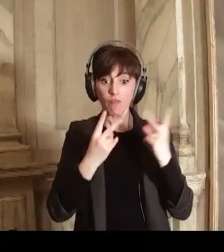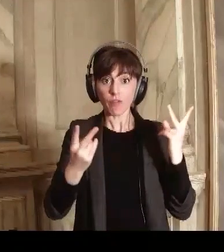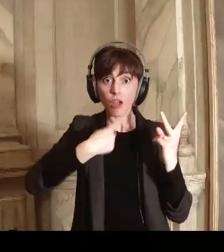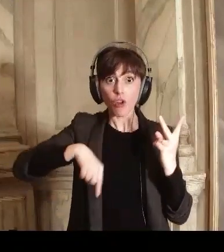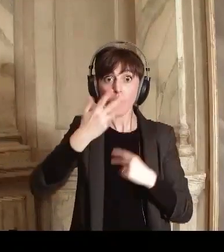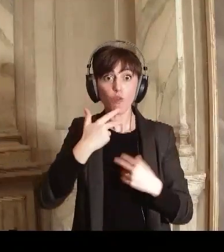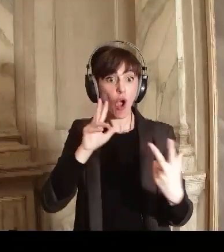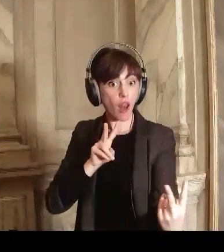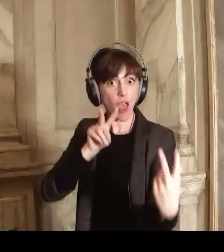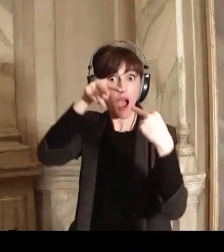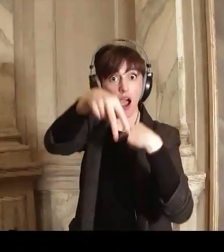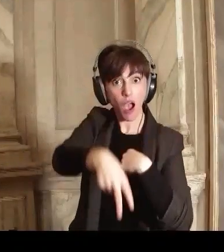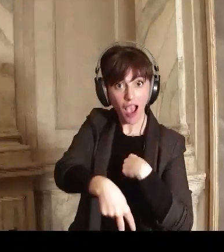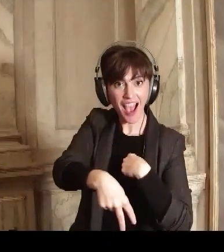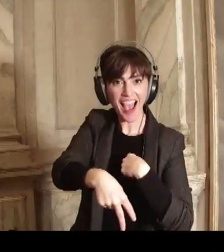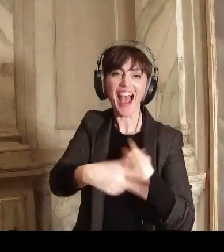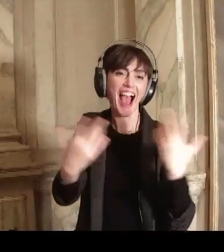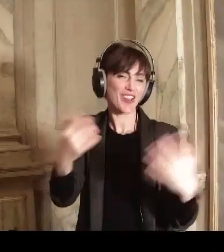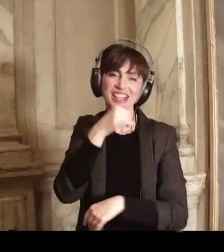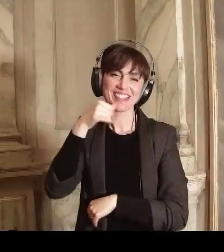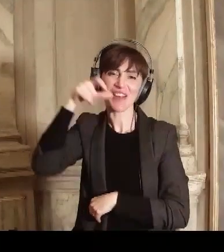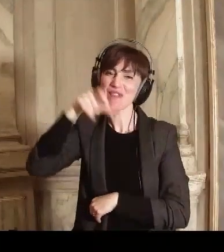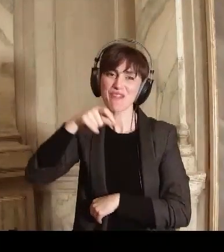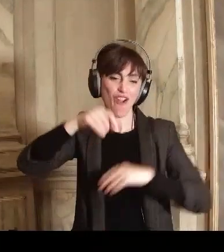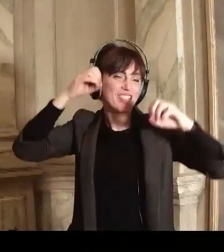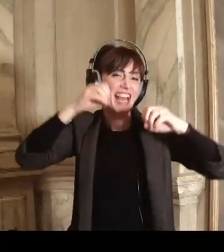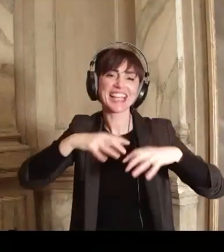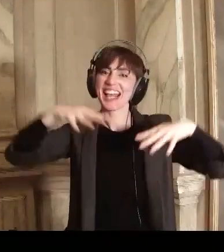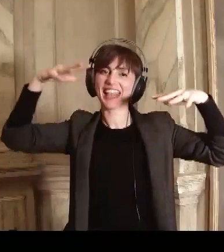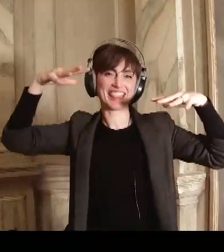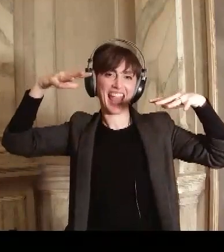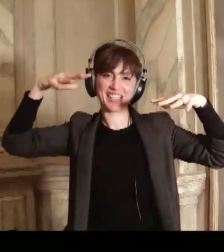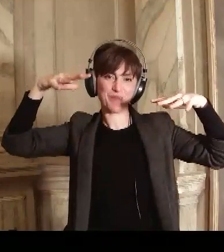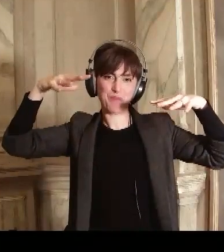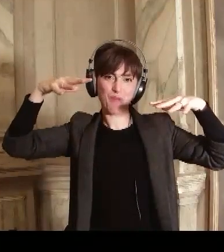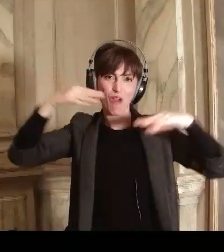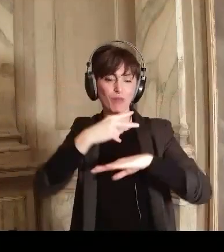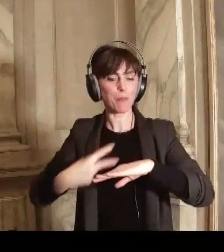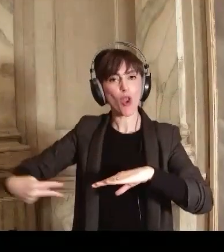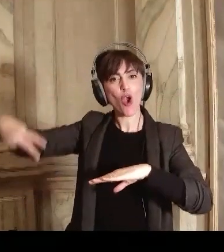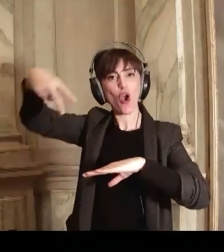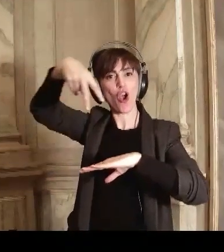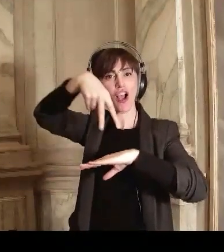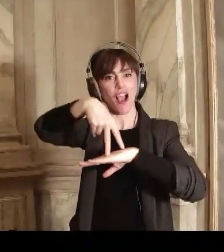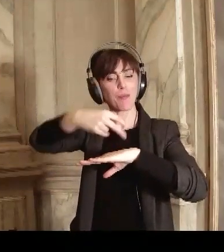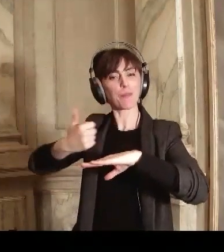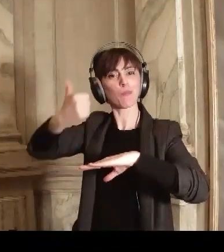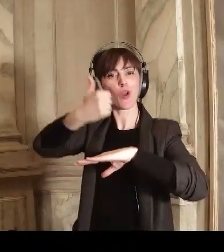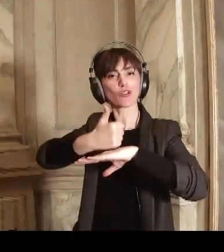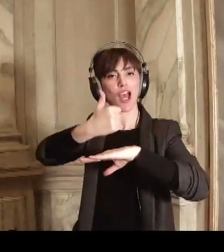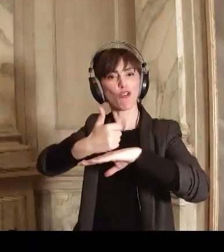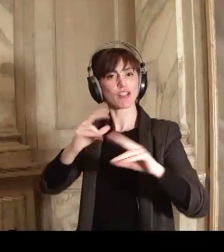atto a spazzare via qualunque tentativo di naturalismo che non ha più potestà in palcoscenico. Un mondo plurale, un